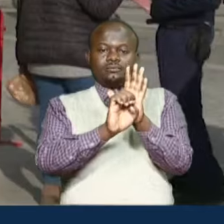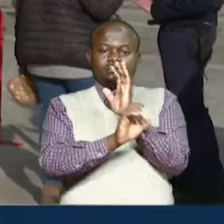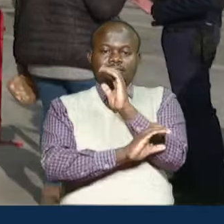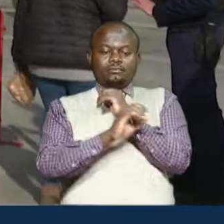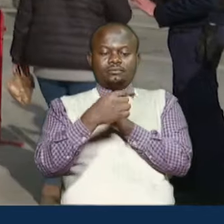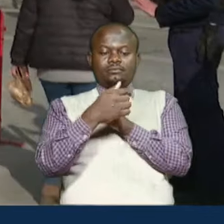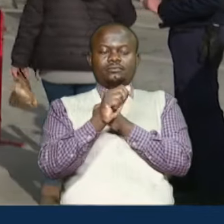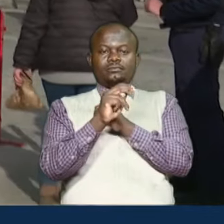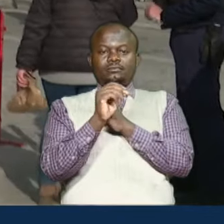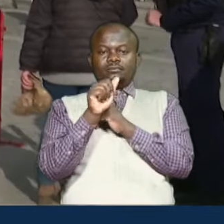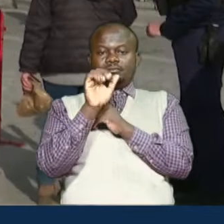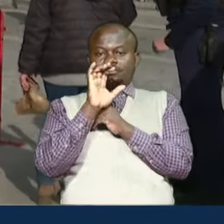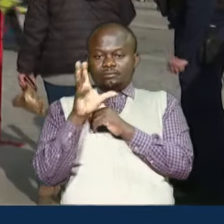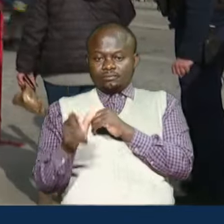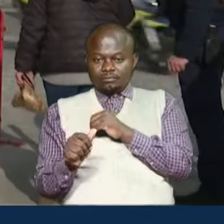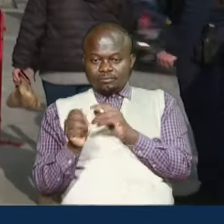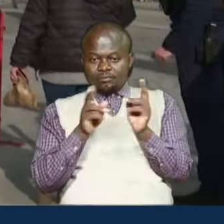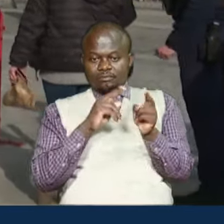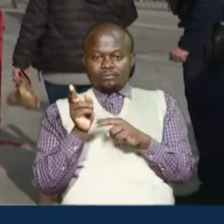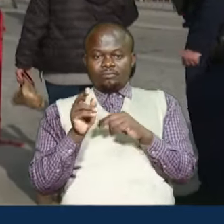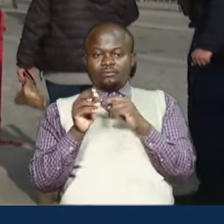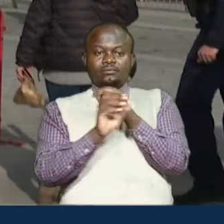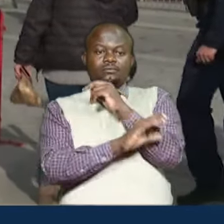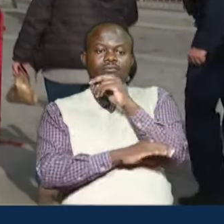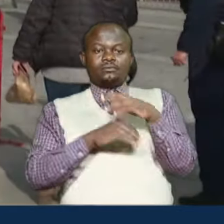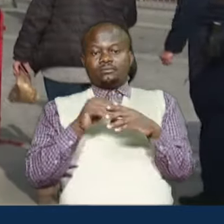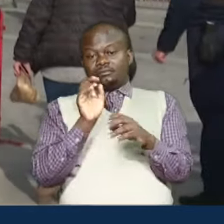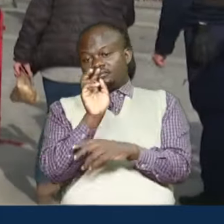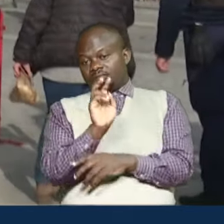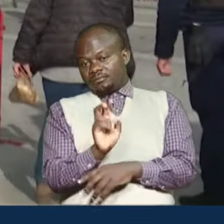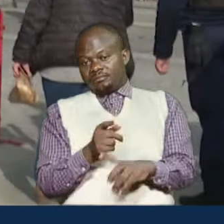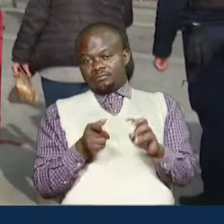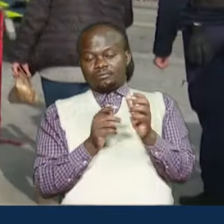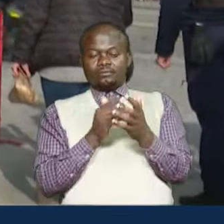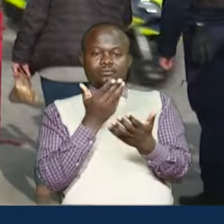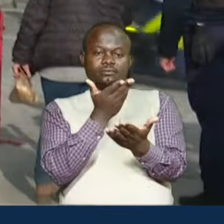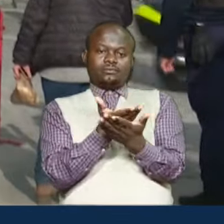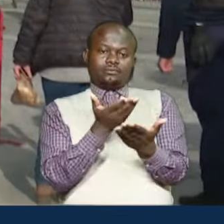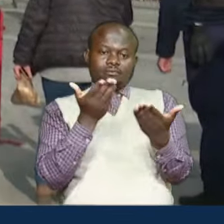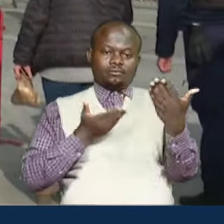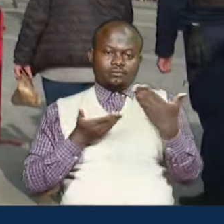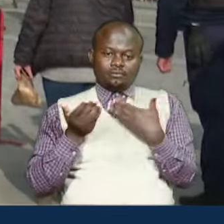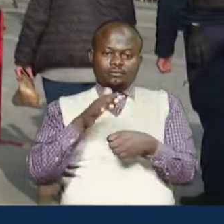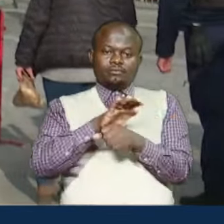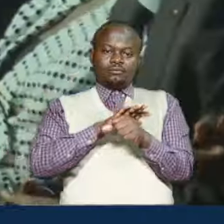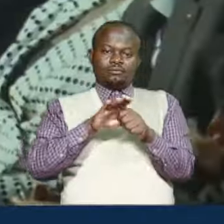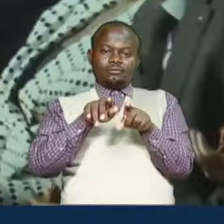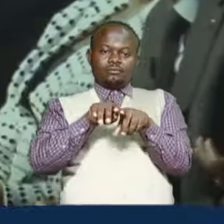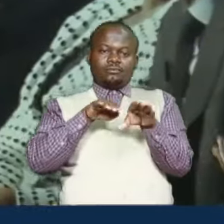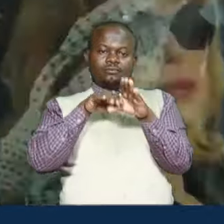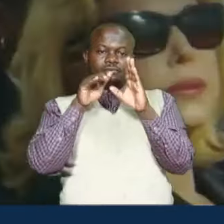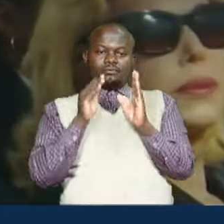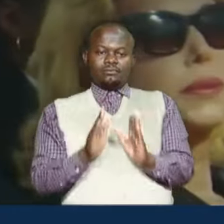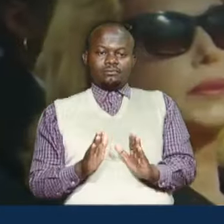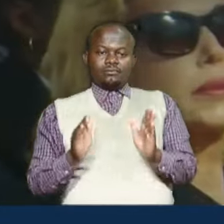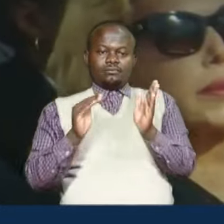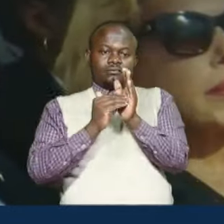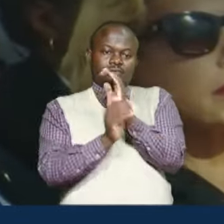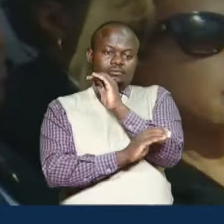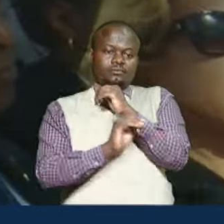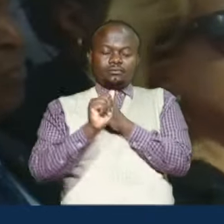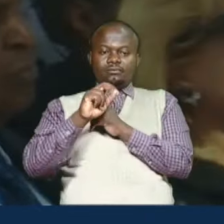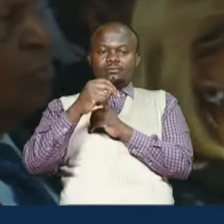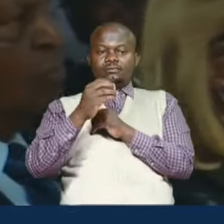ku mugabane wa Afurika cyari gisanzwe ari igihugu cy'indorerezi ariko kikaba cyarasabye kwakirwa byuzuye nk'umunyamuryango hakaba n'igihugu cya